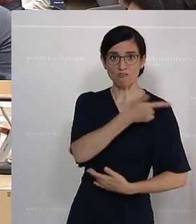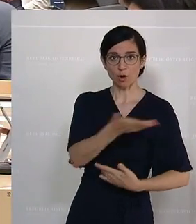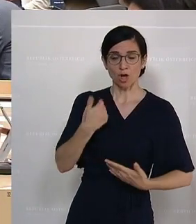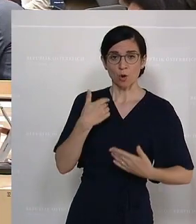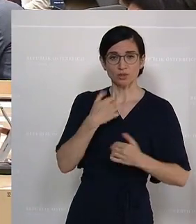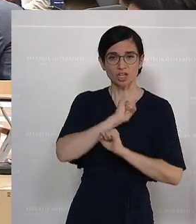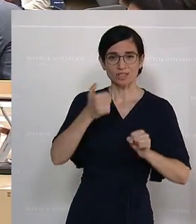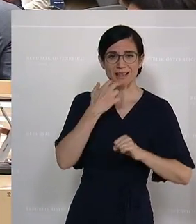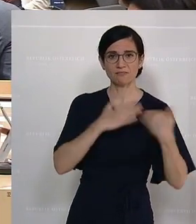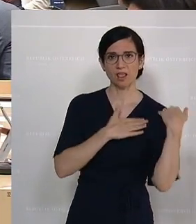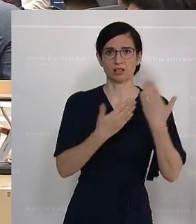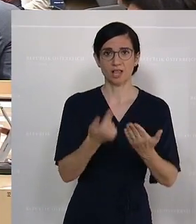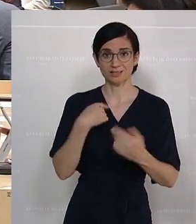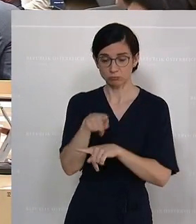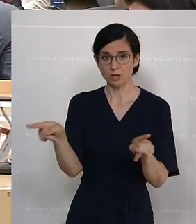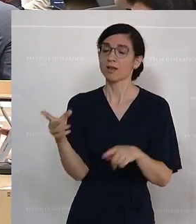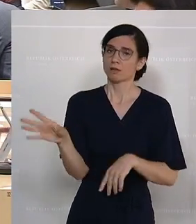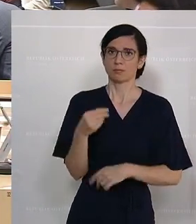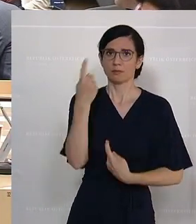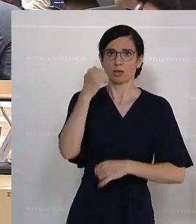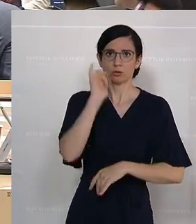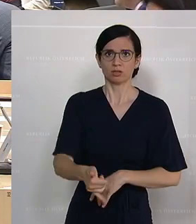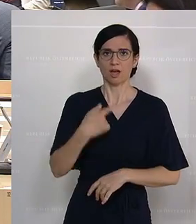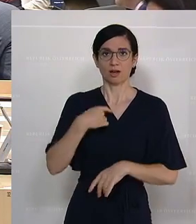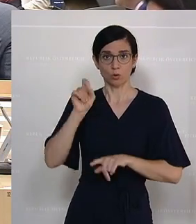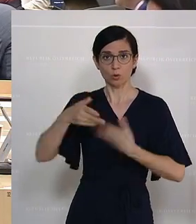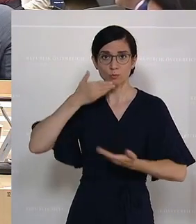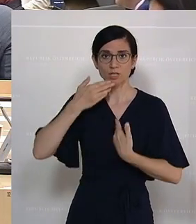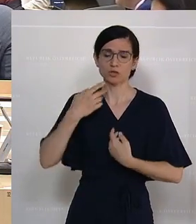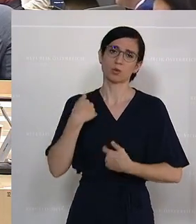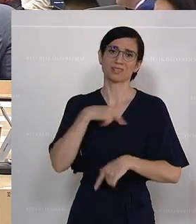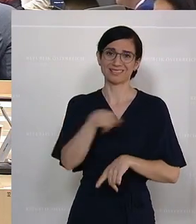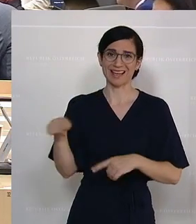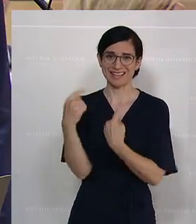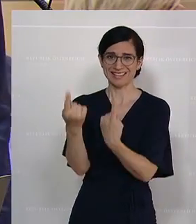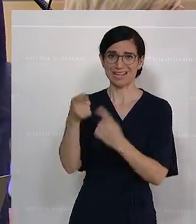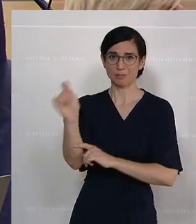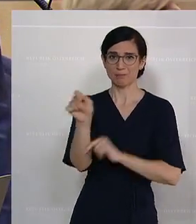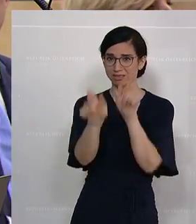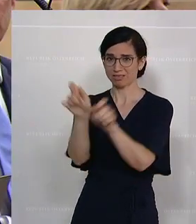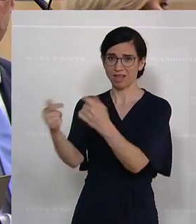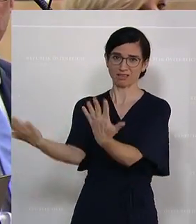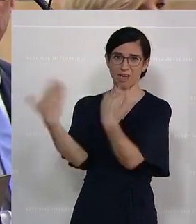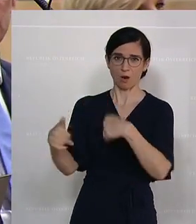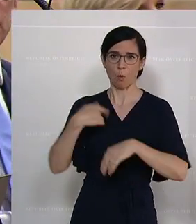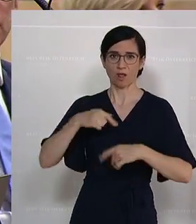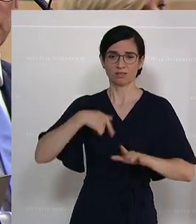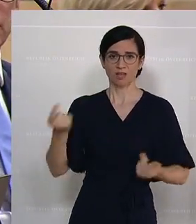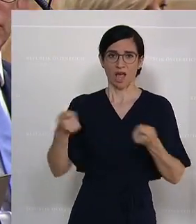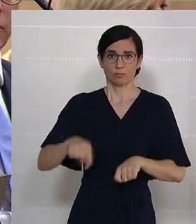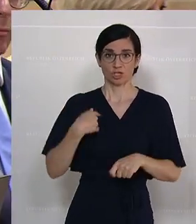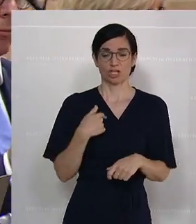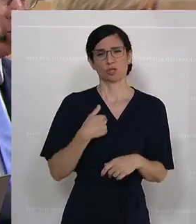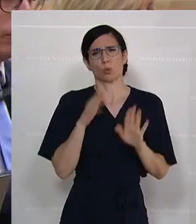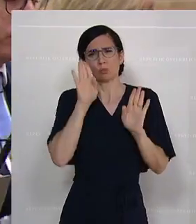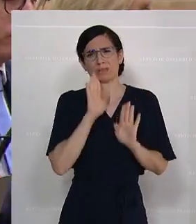rasche weise entlassen beschließen sie es mit beruf unser club sitzungen holen sie ihre mandatare her und lassen ist der bundeskanzler an der macht die arbeit für die menschen in